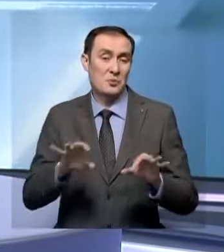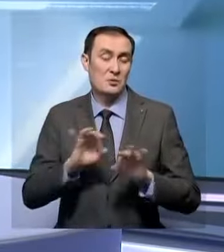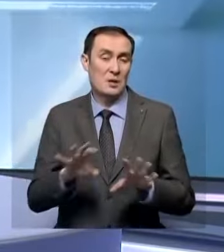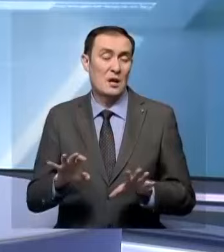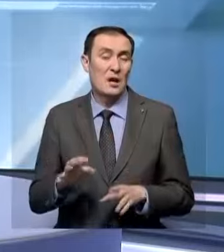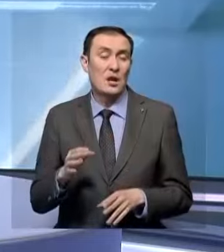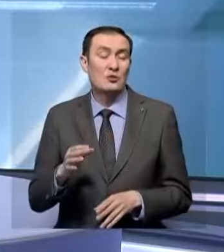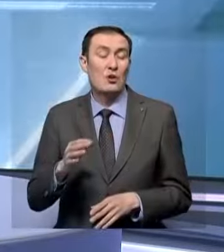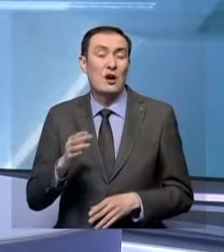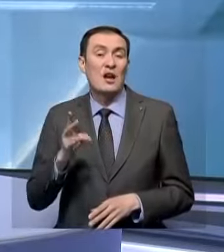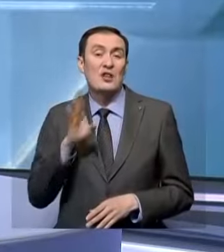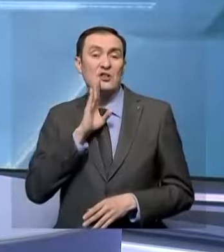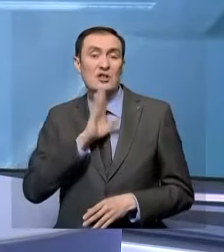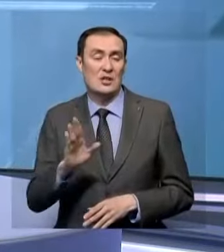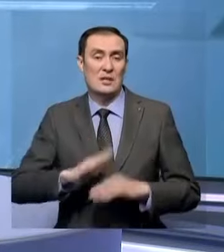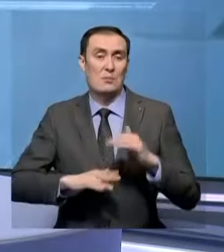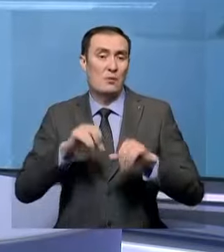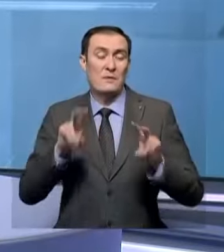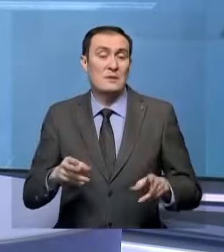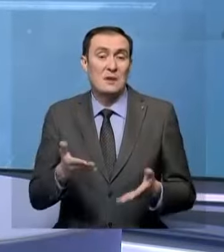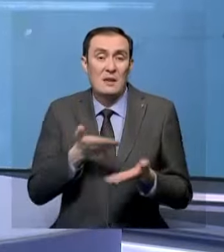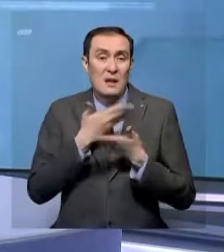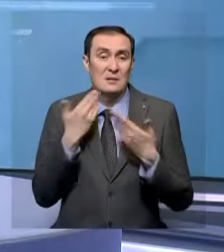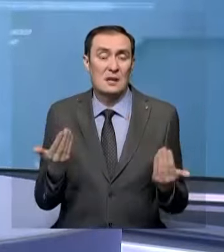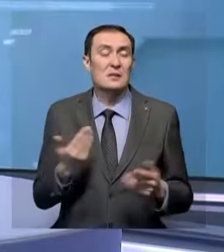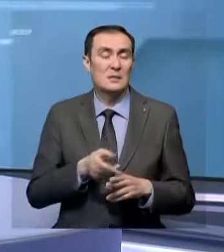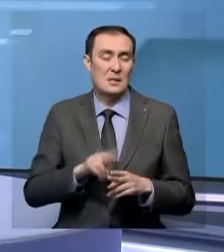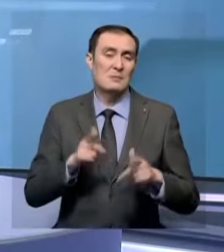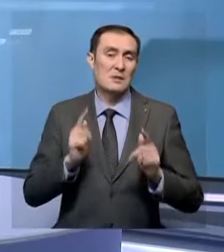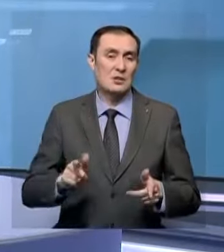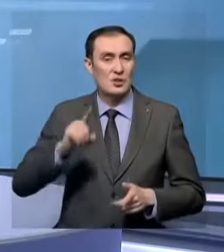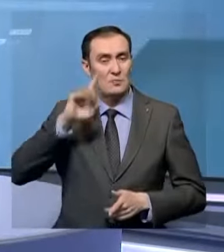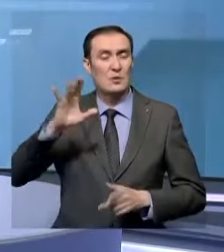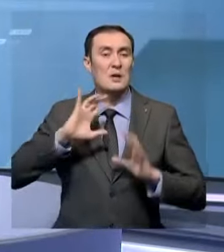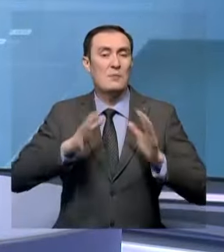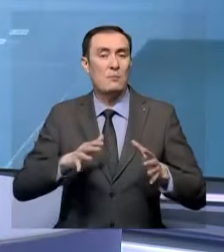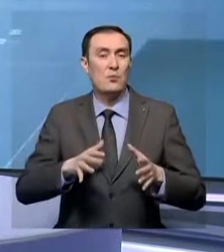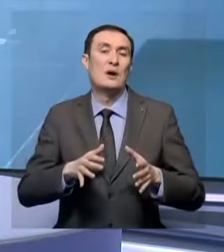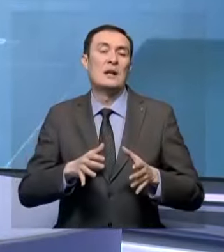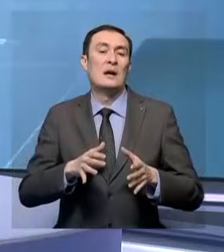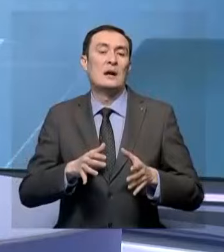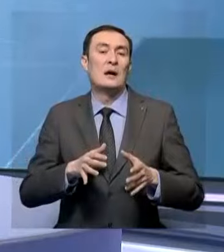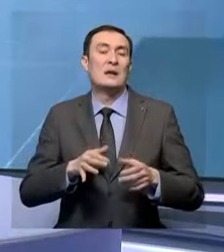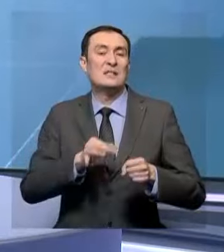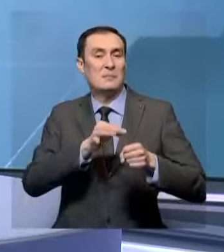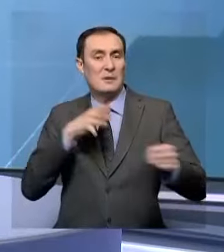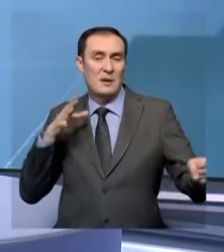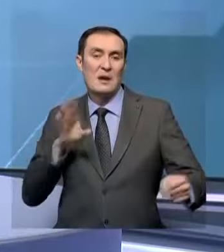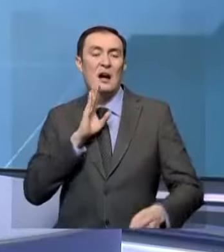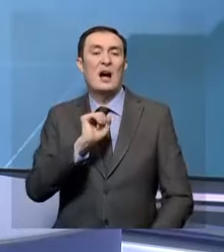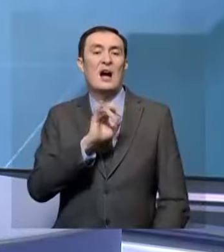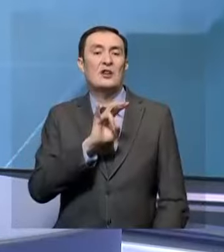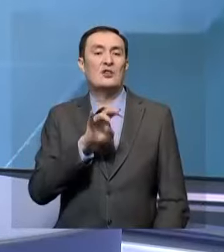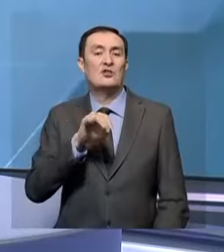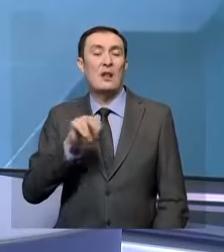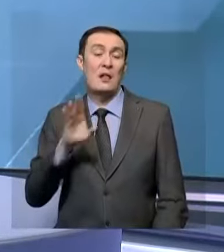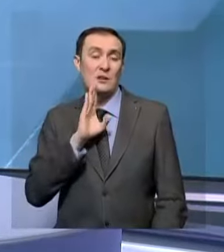ни женских профессий практически не осталось. С этим согласна и чемпионка мира по стрельбе из лука Анжела